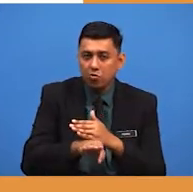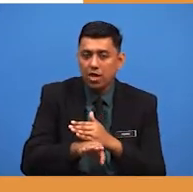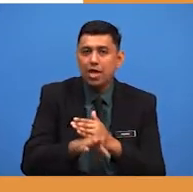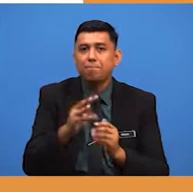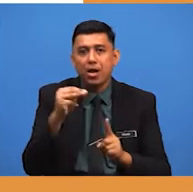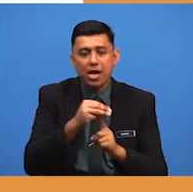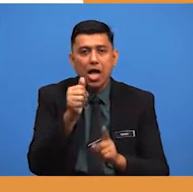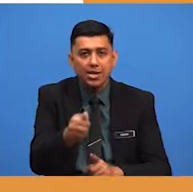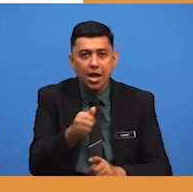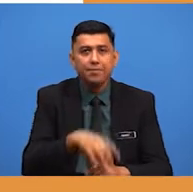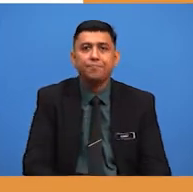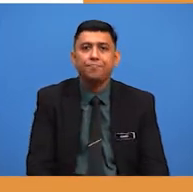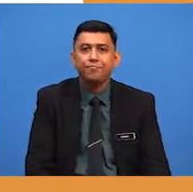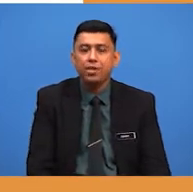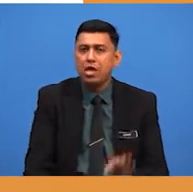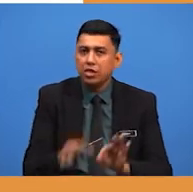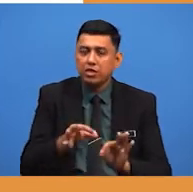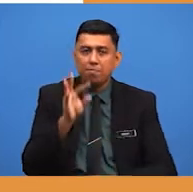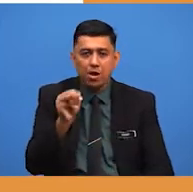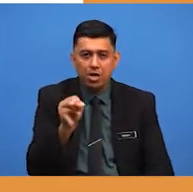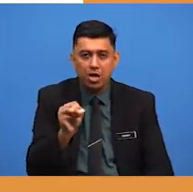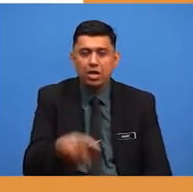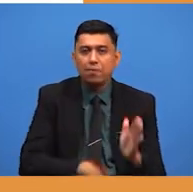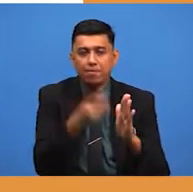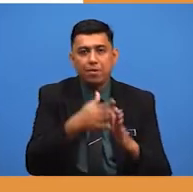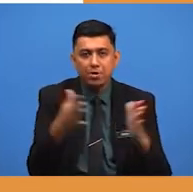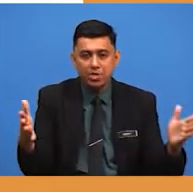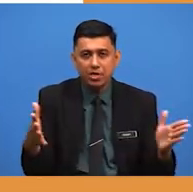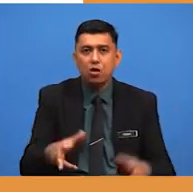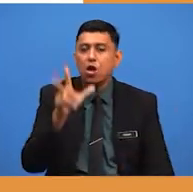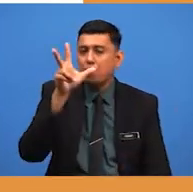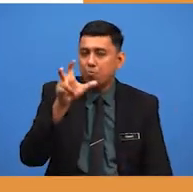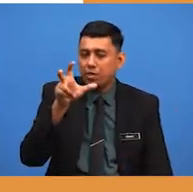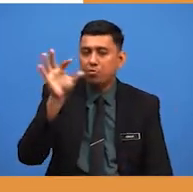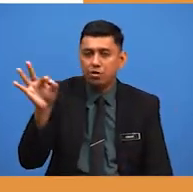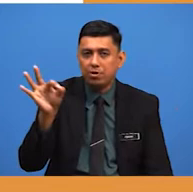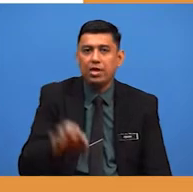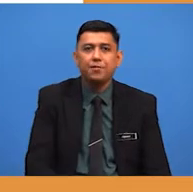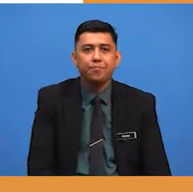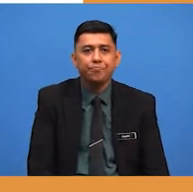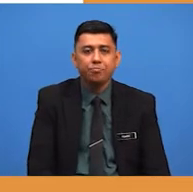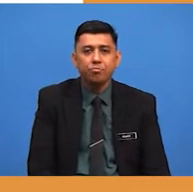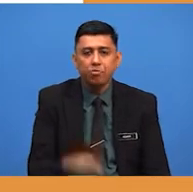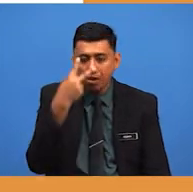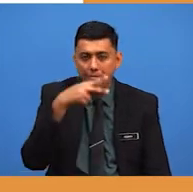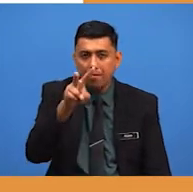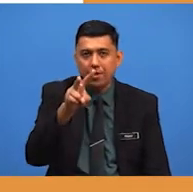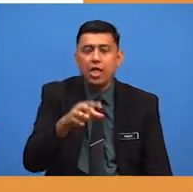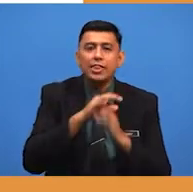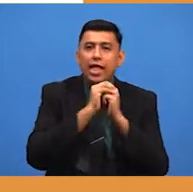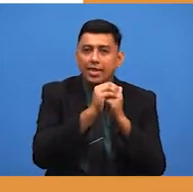masukkan markah anda. Jika markah lebih besar daripada 39,